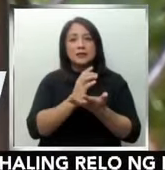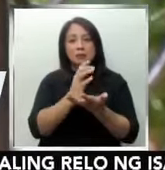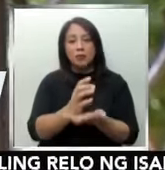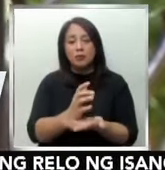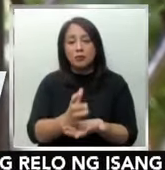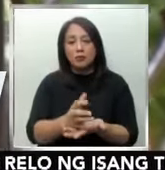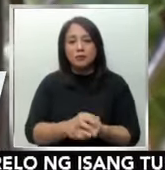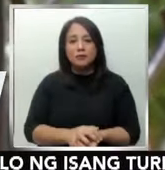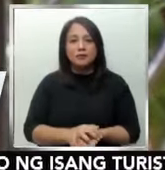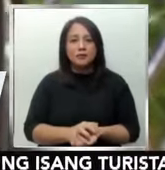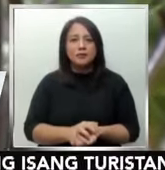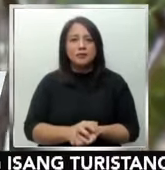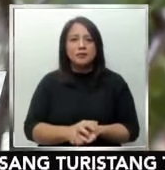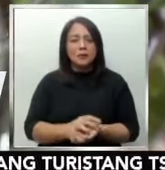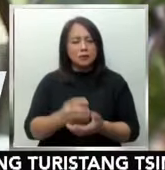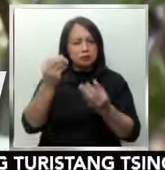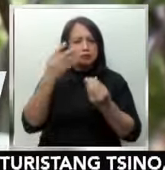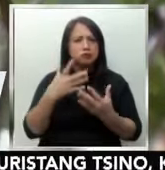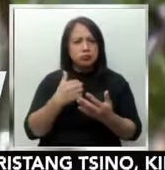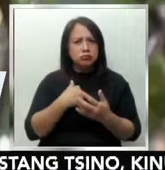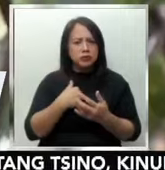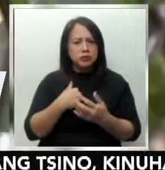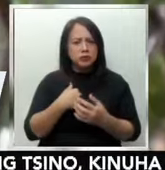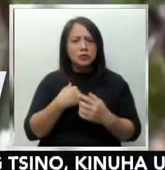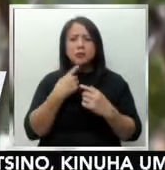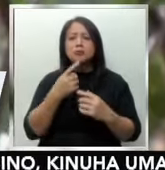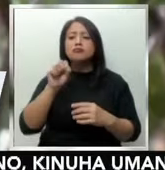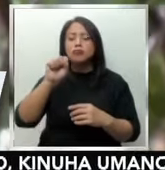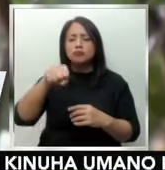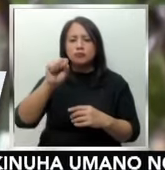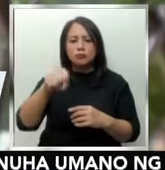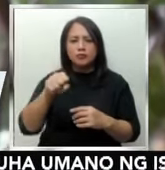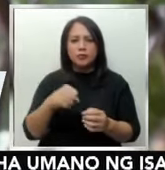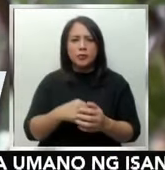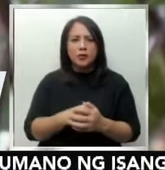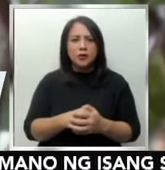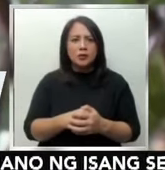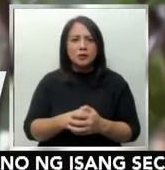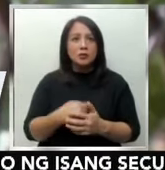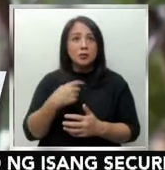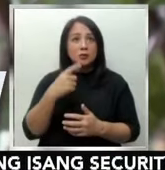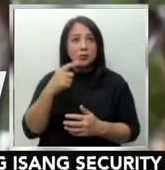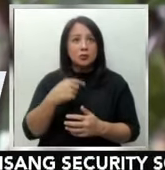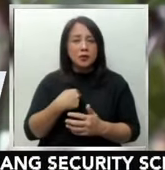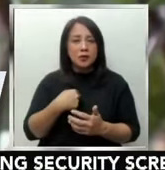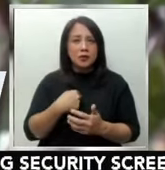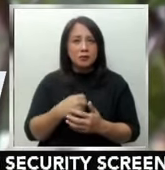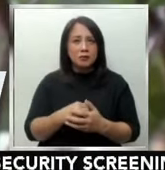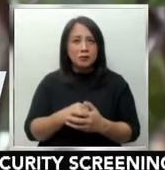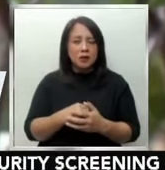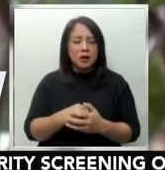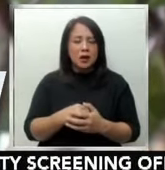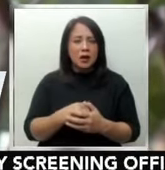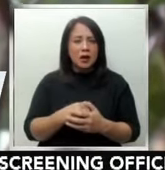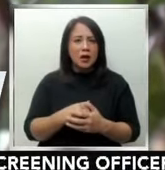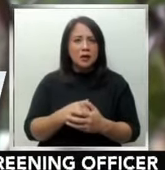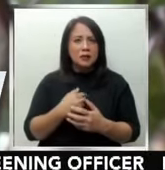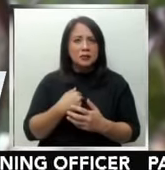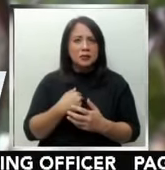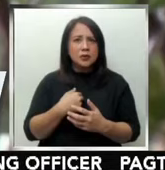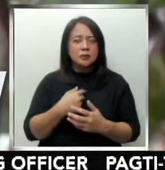akin huling nagpaalam umoo din po ako pero ' ba sabi nga ah High hopes ako that